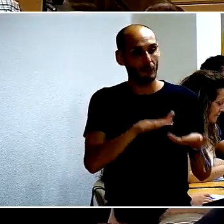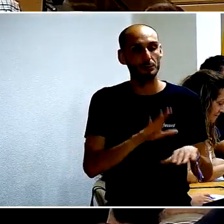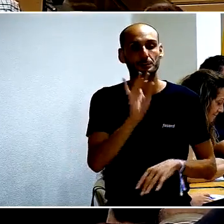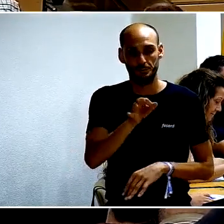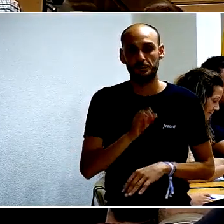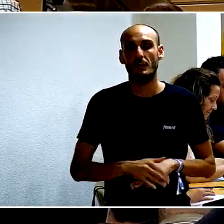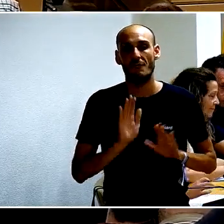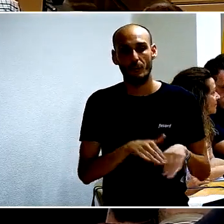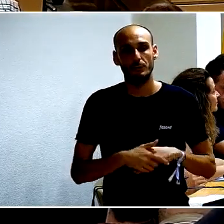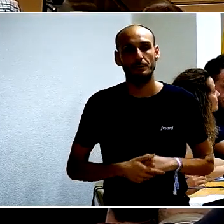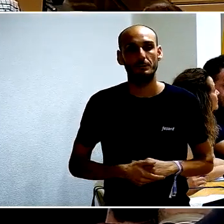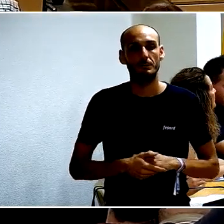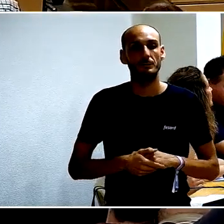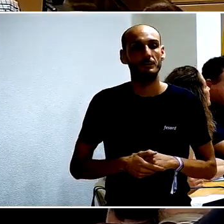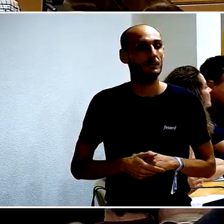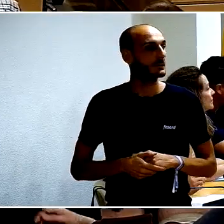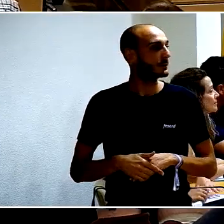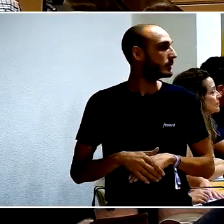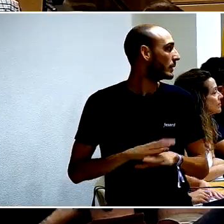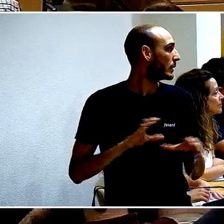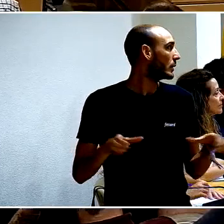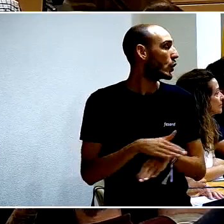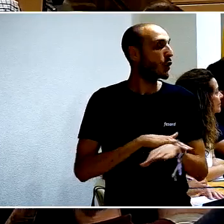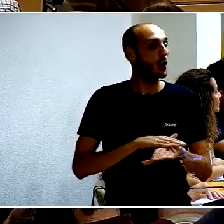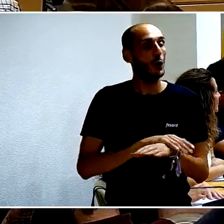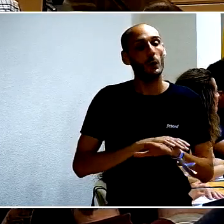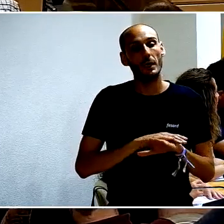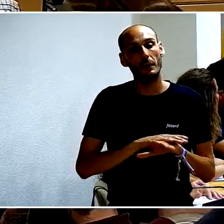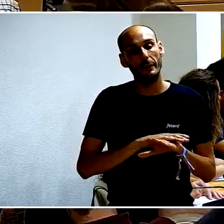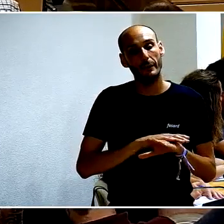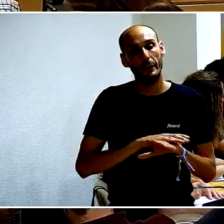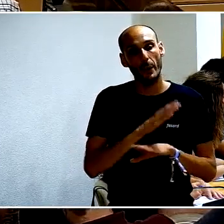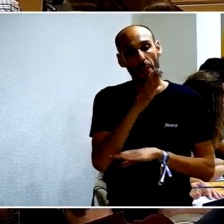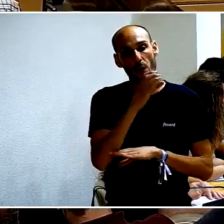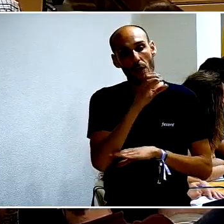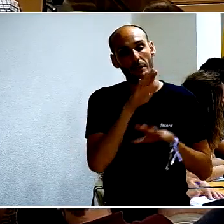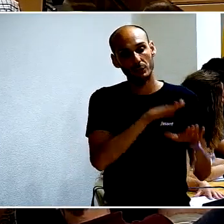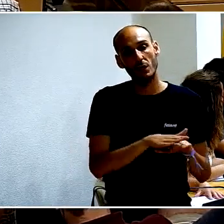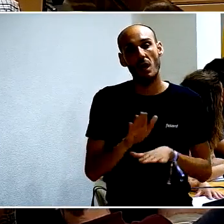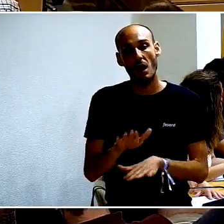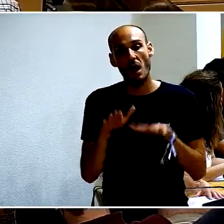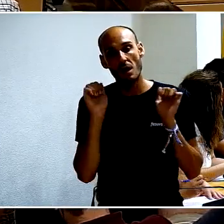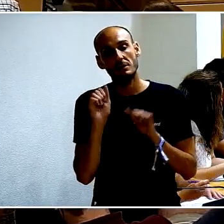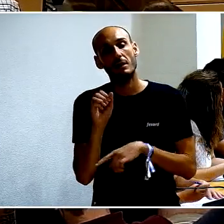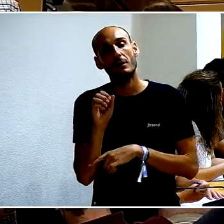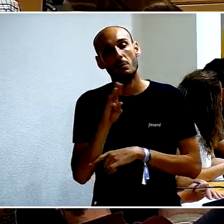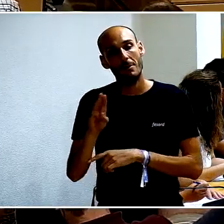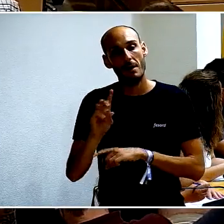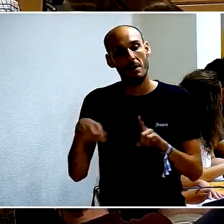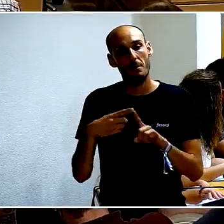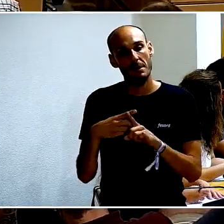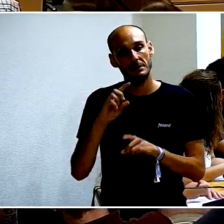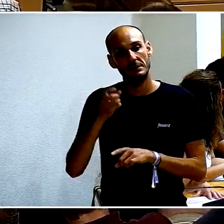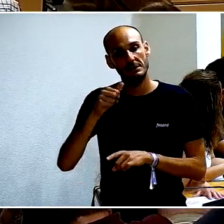Vale. Pues vots a favor de l'equip de govern, de Ciudadanos, i abstencions del Partit Popular i de Txelo Tarazona, com han escrit.